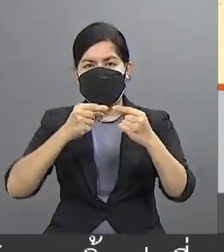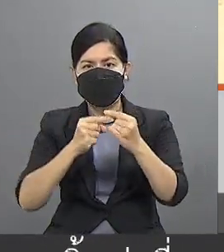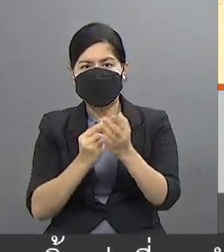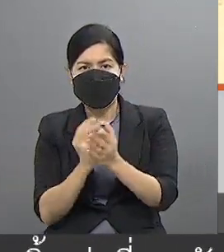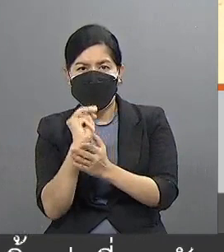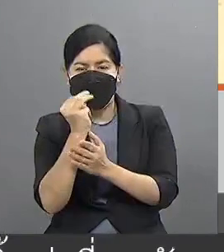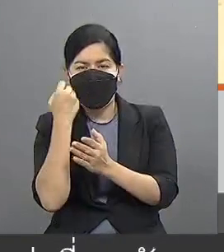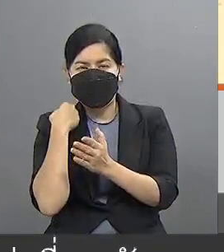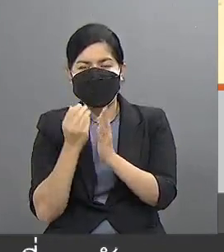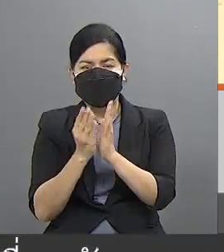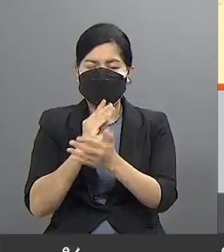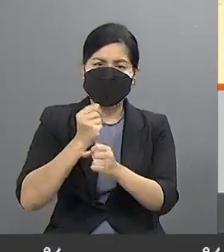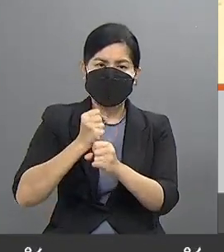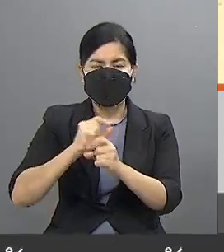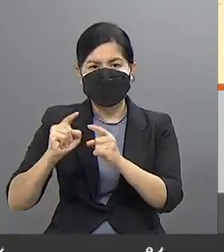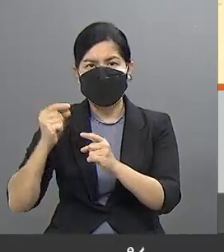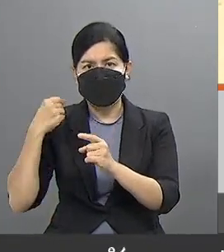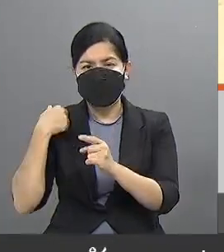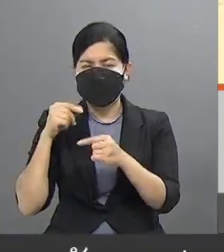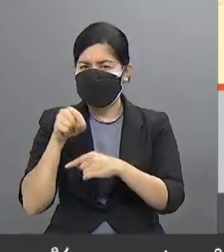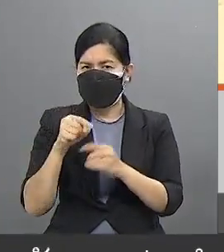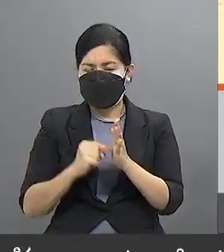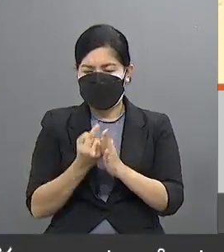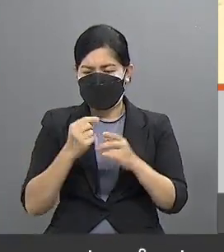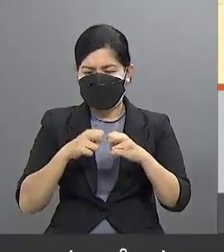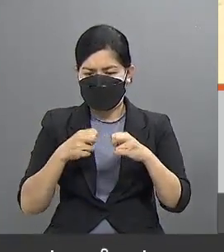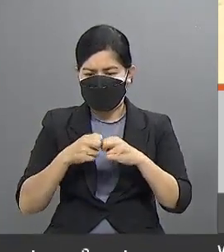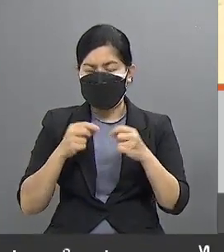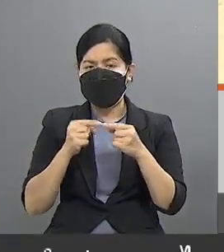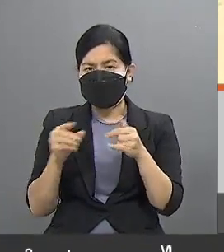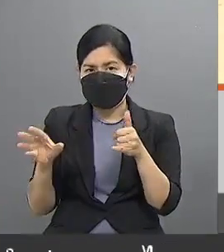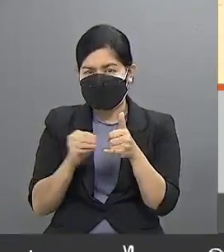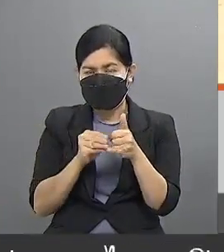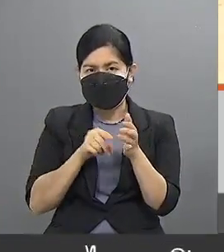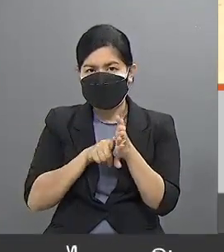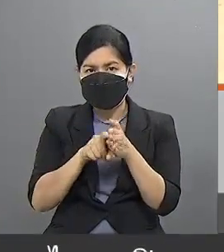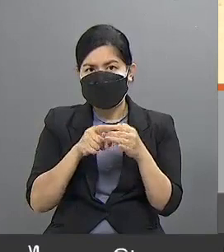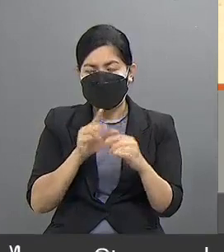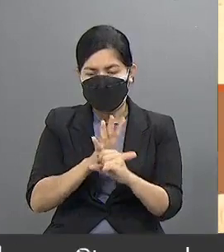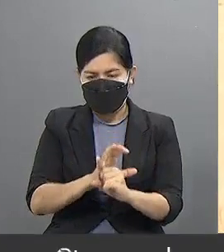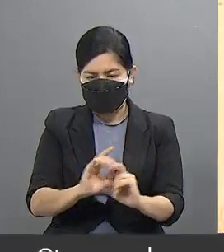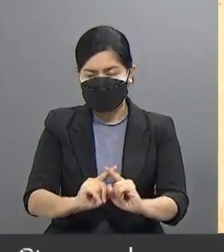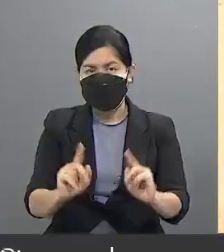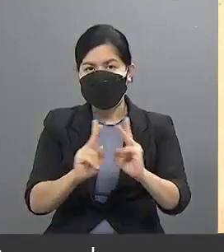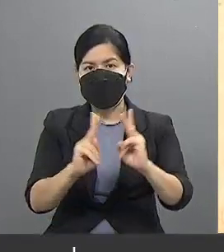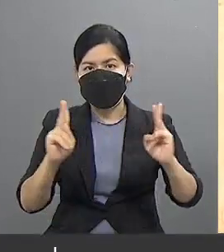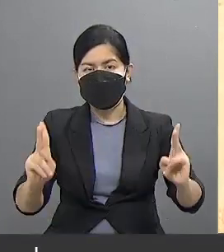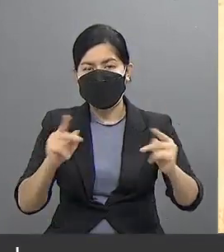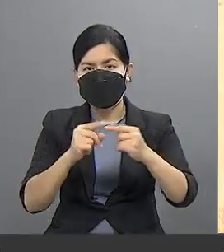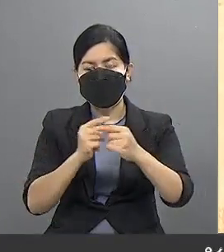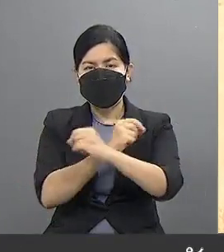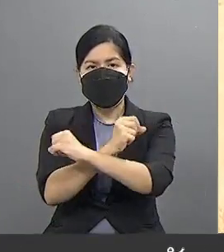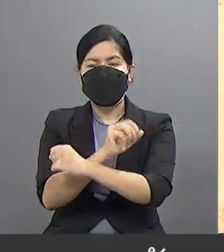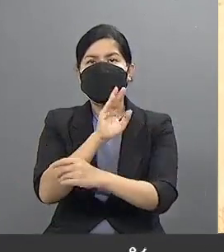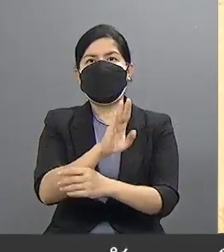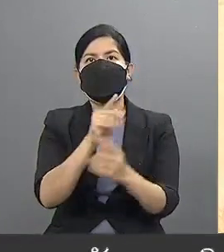ดเชื้อโควิด-19 มากกว่า200คนก่อนหน้านี้นั้นแต่ทางคณะกรรมการควบคุมโรคติดต่อจังหวัดนครศรีธรรม